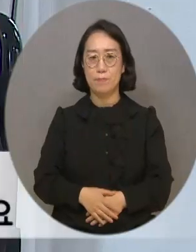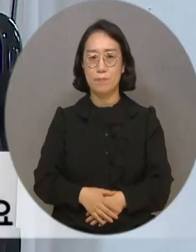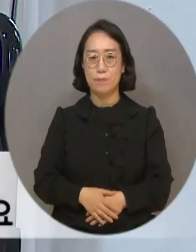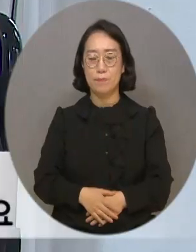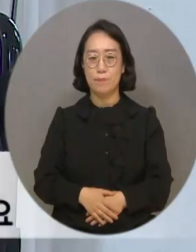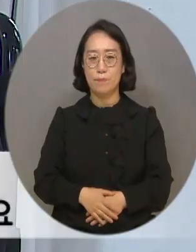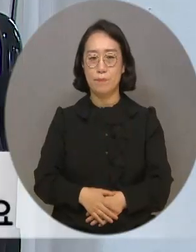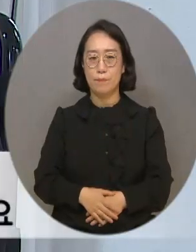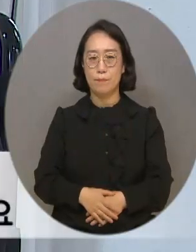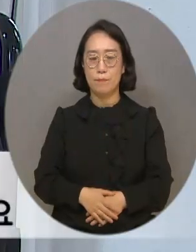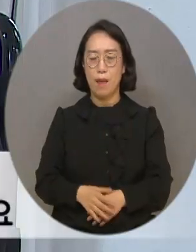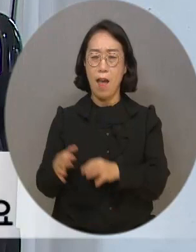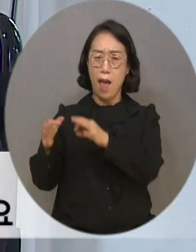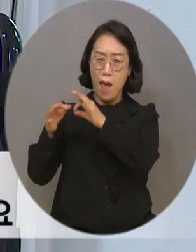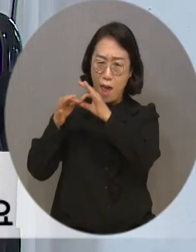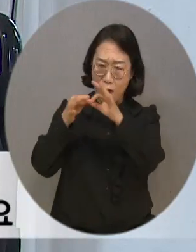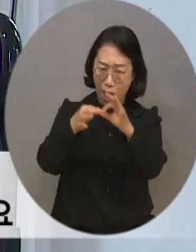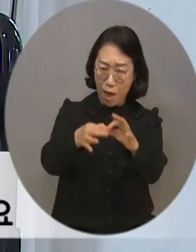지속적으로